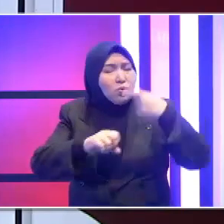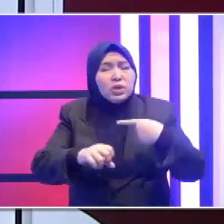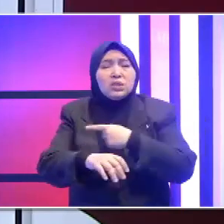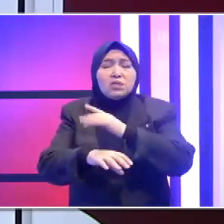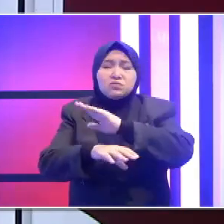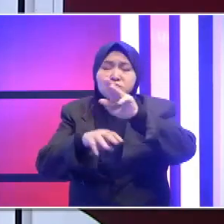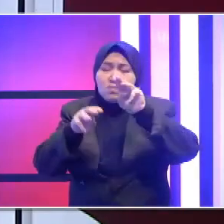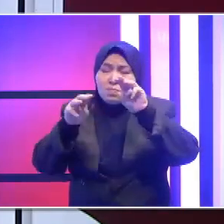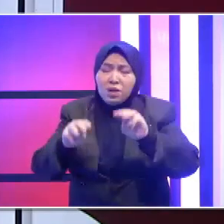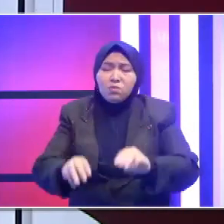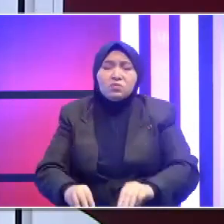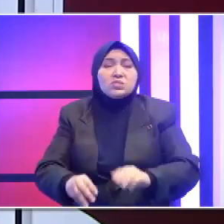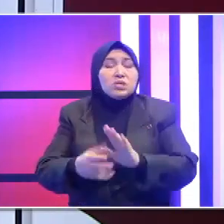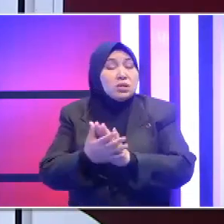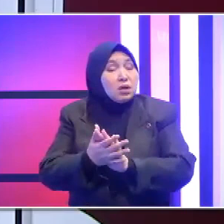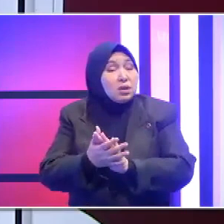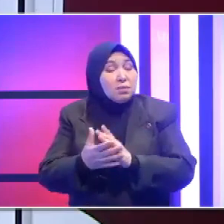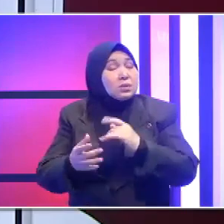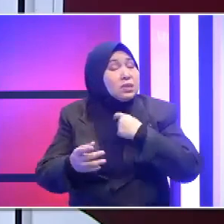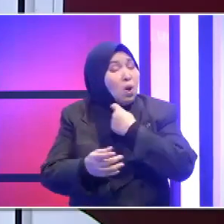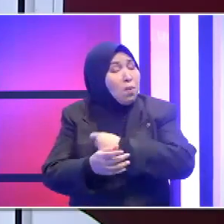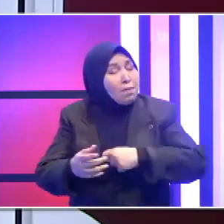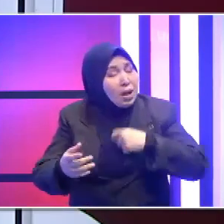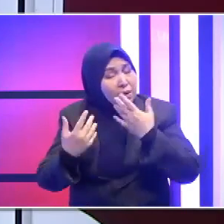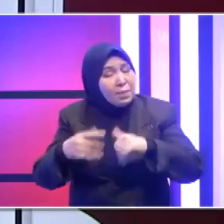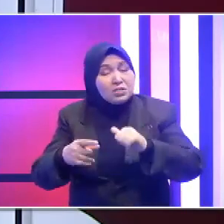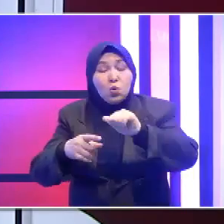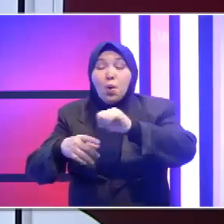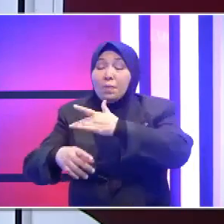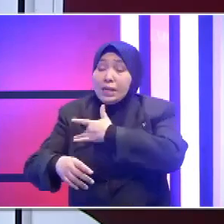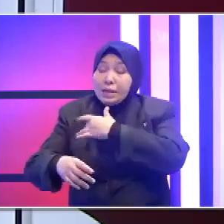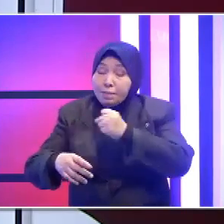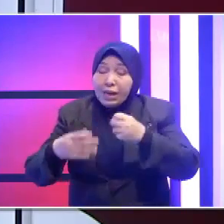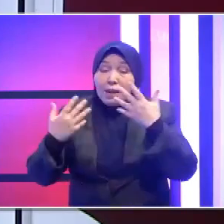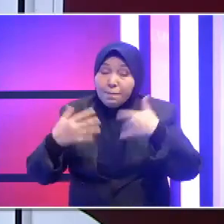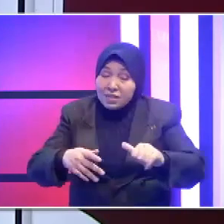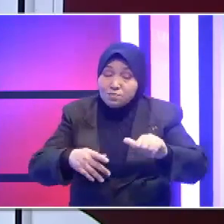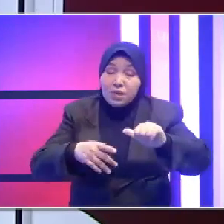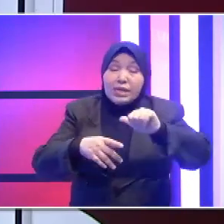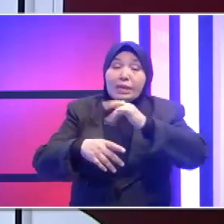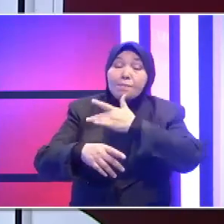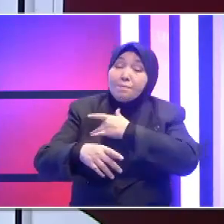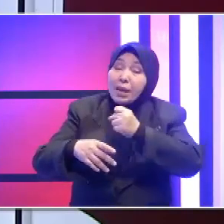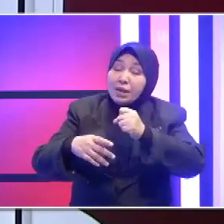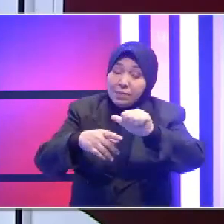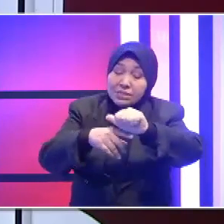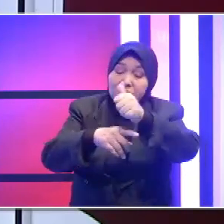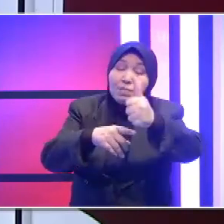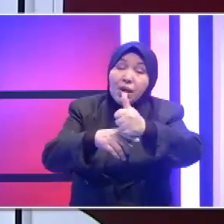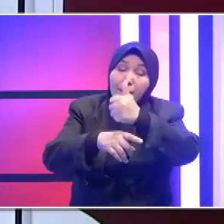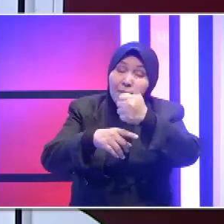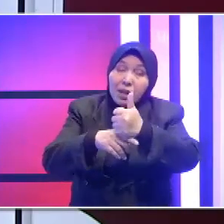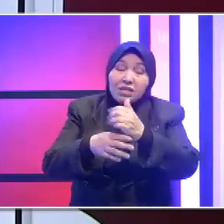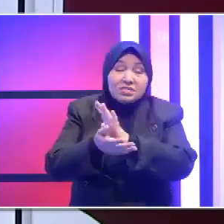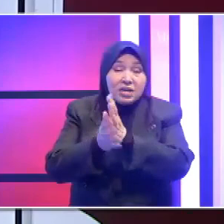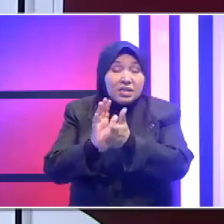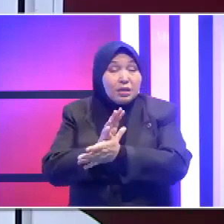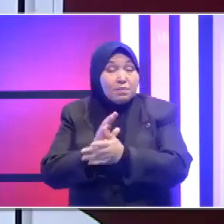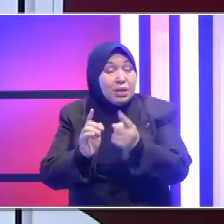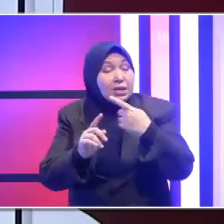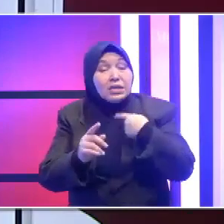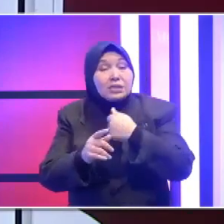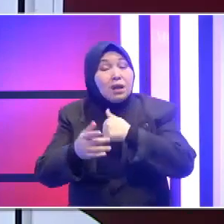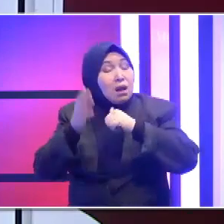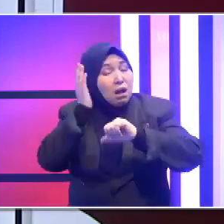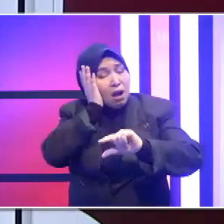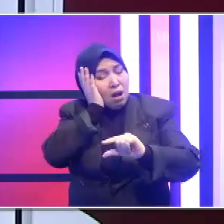bertaubat atau baik Teganya beriman lepas beriman kisah kena beramal jadi bila kita